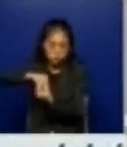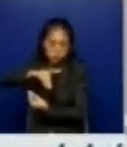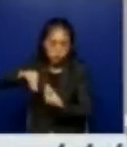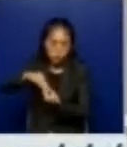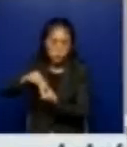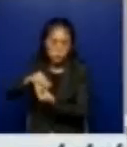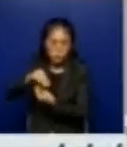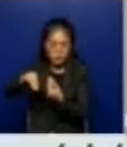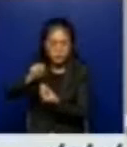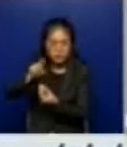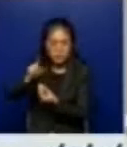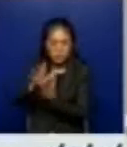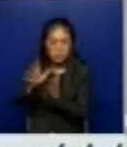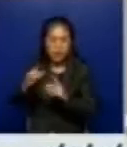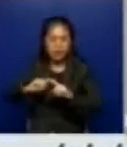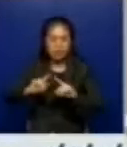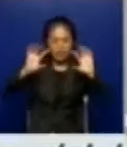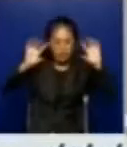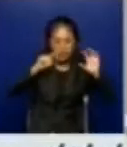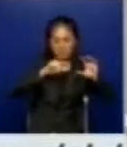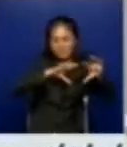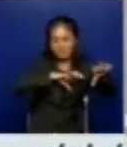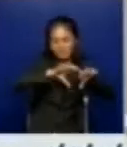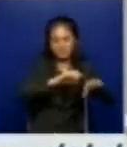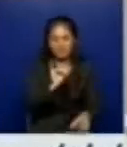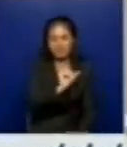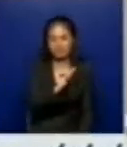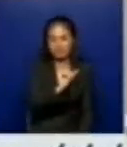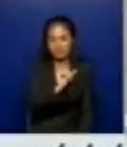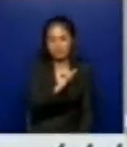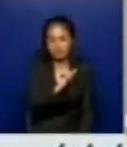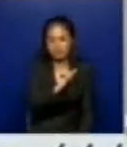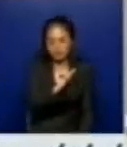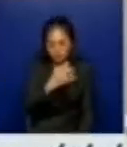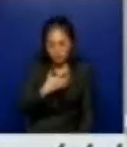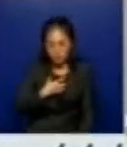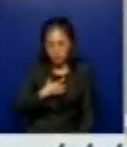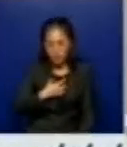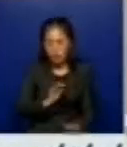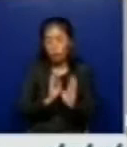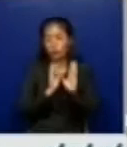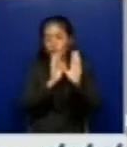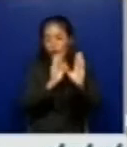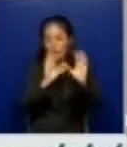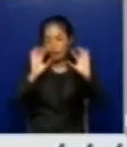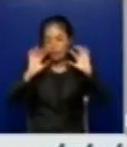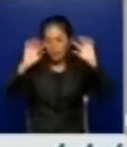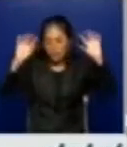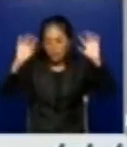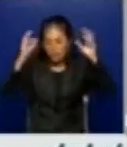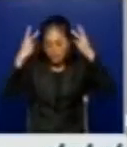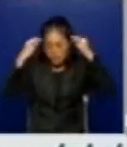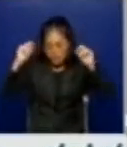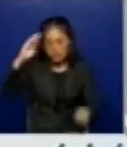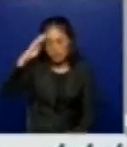ให้มากขึ้นแต่รัฐบาลก็ไม่ได้ดำเนินการตรงนี้เองเนี่ยนะครับผมอยากเรียนไปถึงผ่านไปถึงรัฐบาลผ่านไปถึงท่านนายกรัฐ